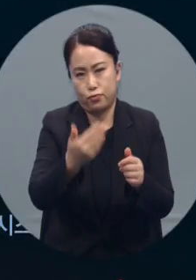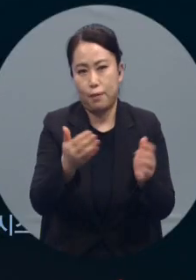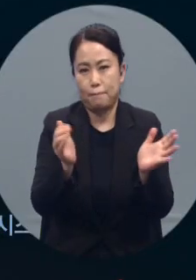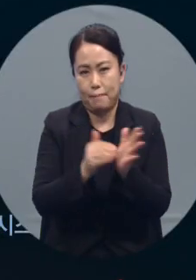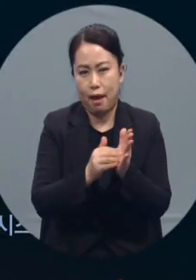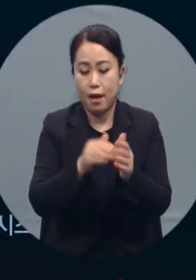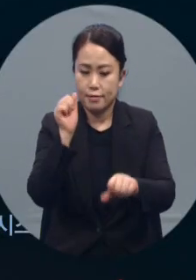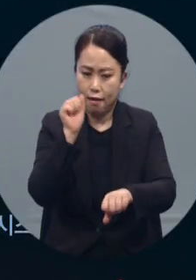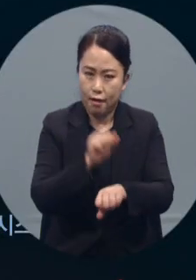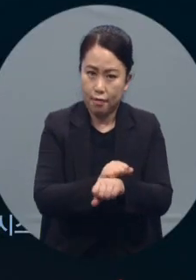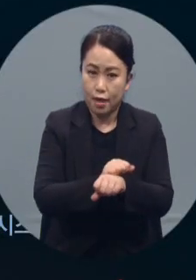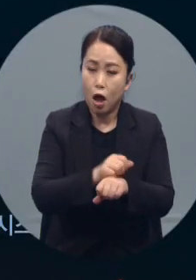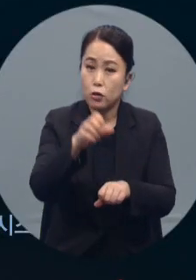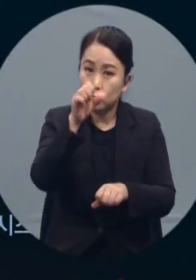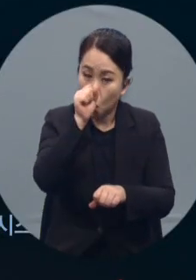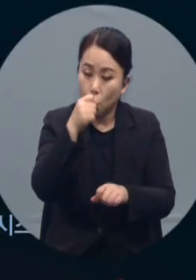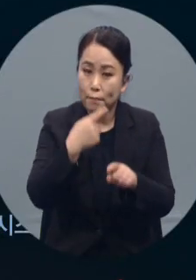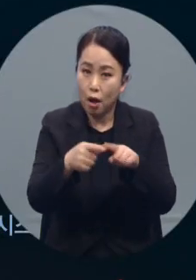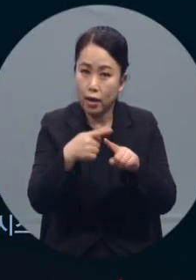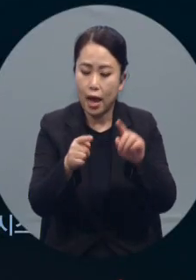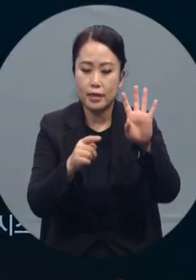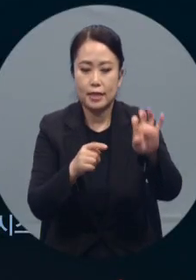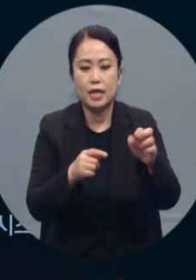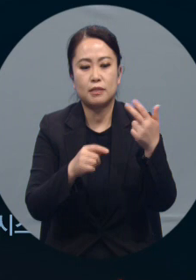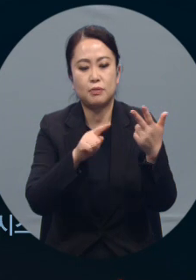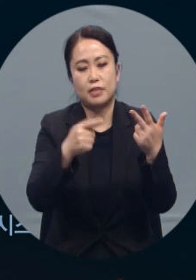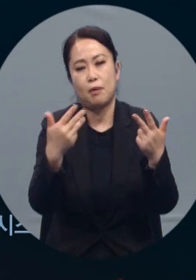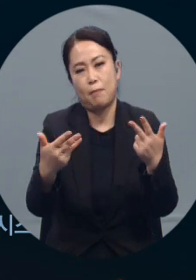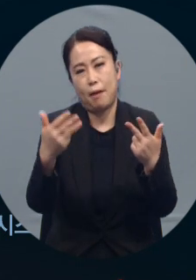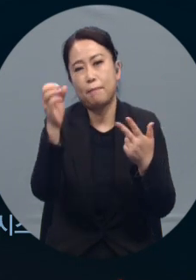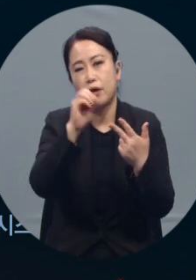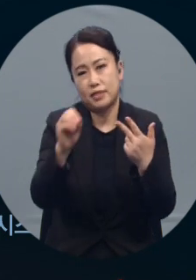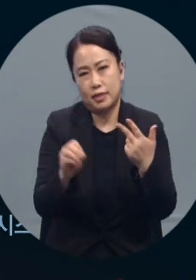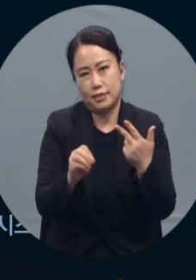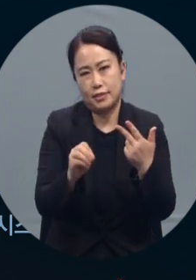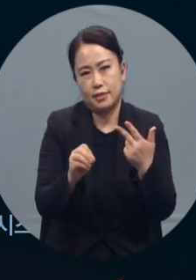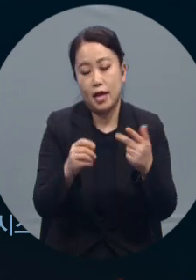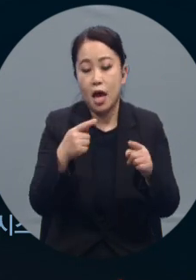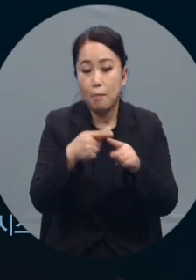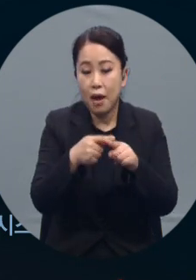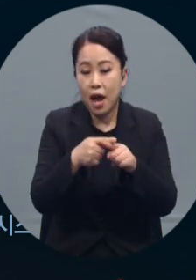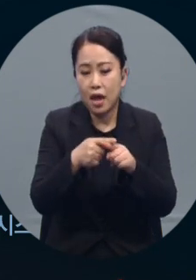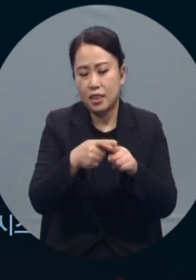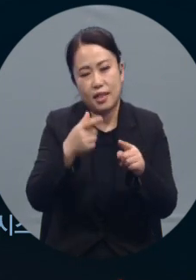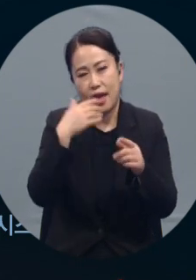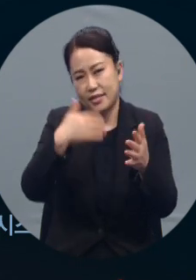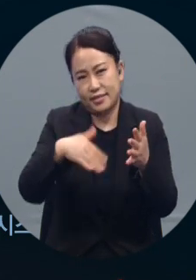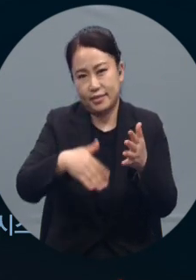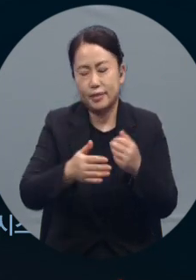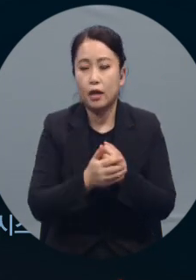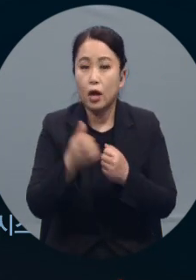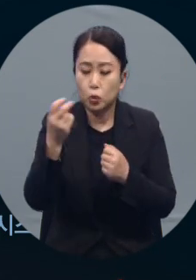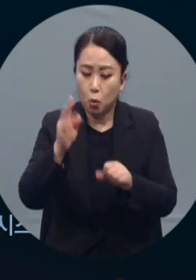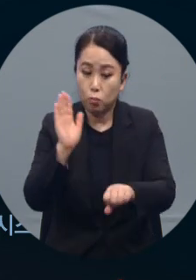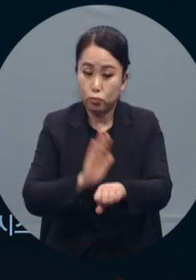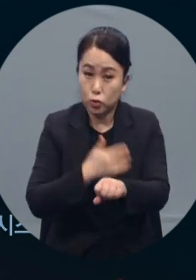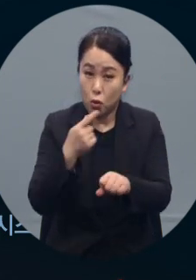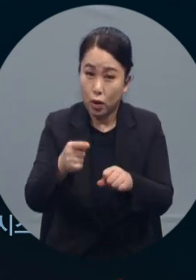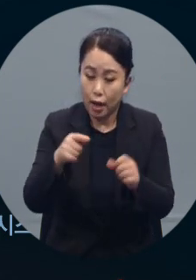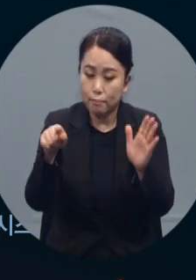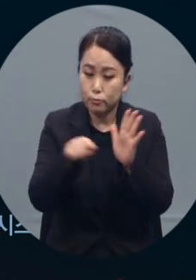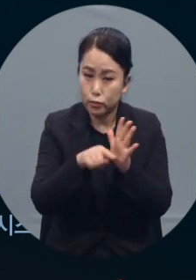잘하고 있다는 긍정 평가가 47.8%로 응답자의 절반을 넘지 못했고 잘 못하고 있다는